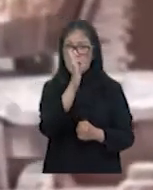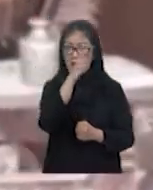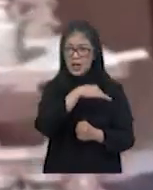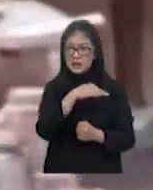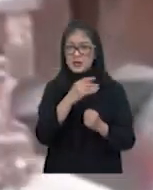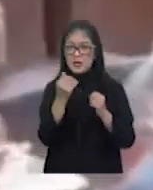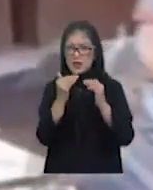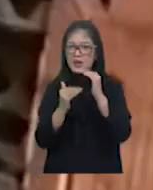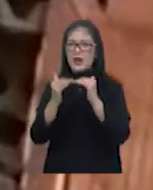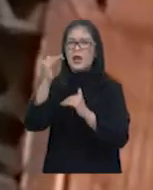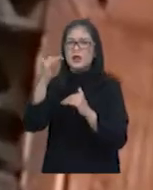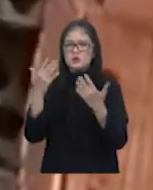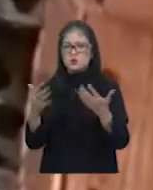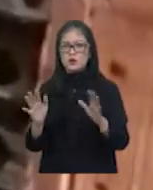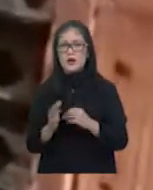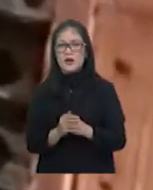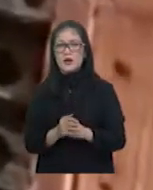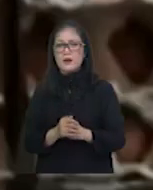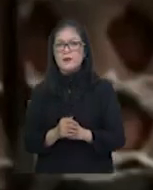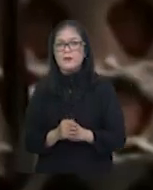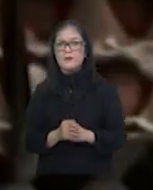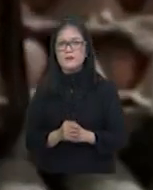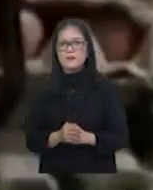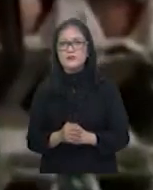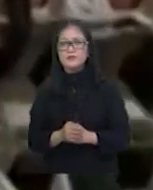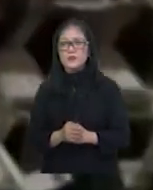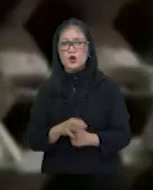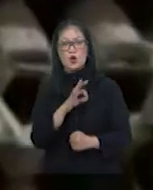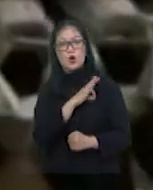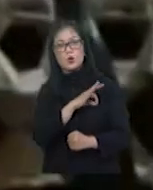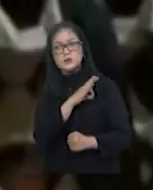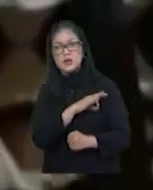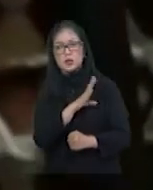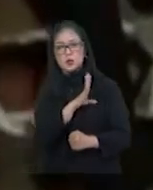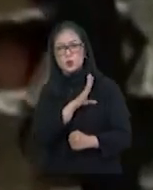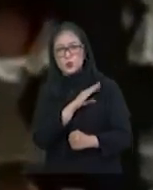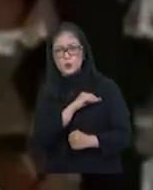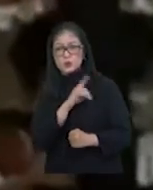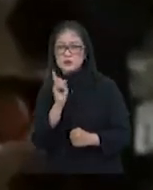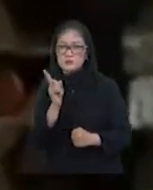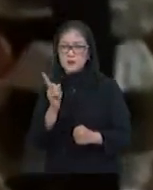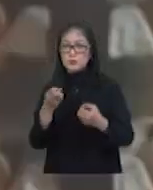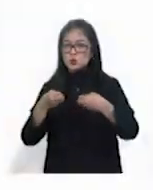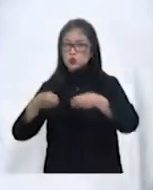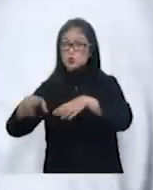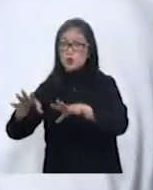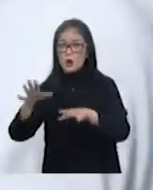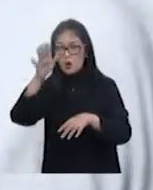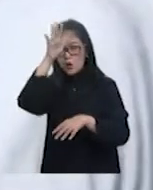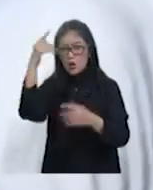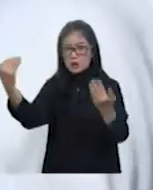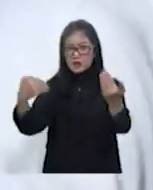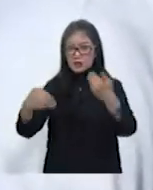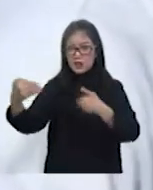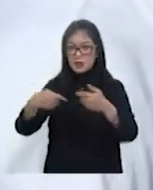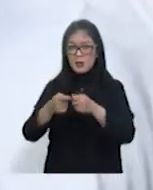Kenaikan harga telur juga dikeluhkan pedagang yang omsetnya menurun drastis akibat penurunan daya beli konsumen. Sekarang